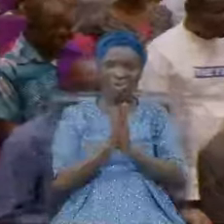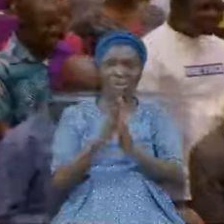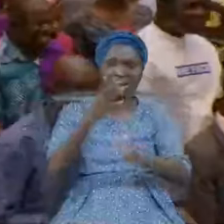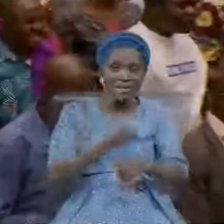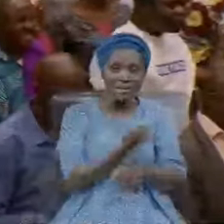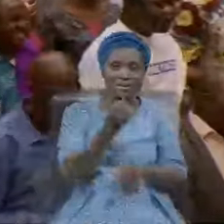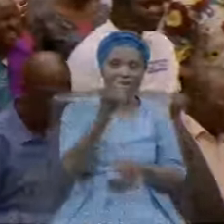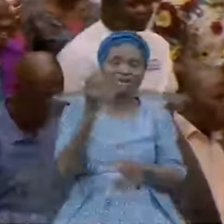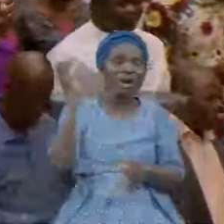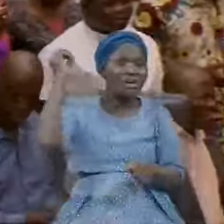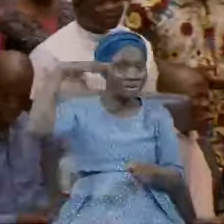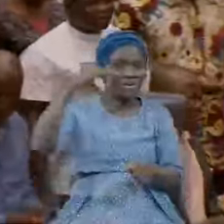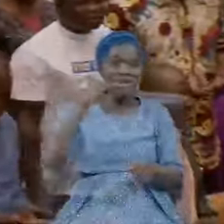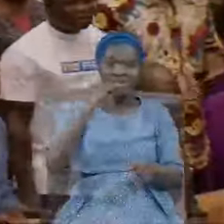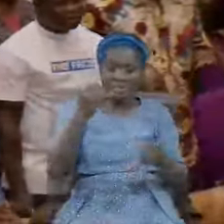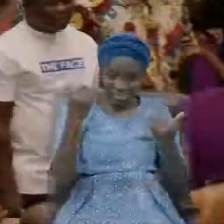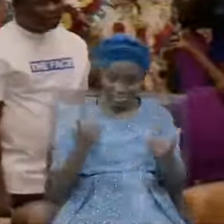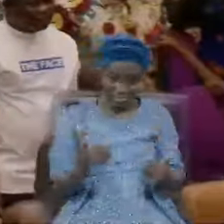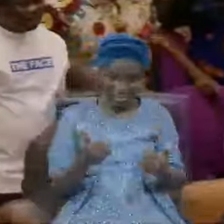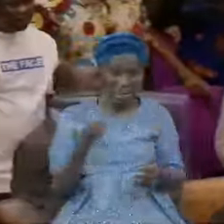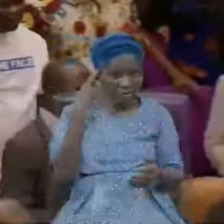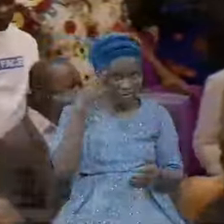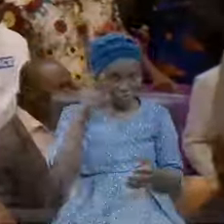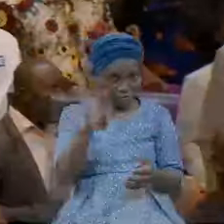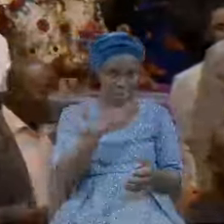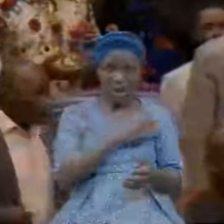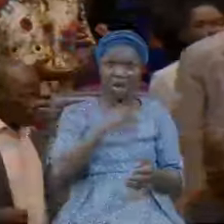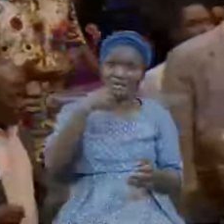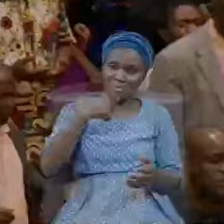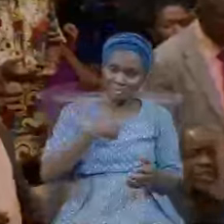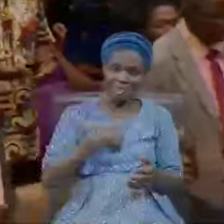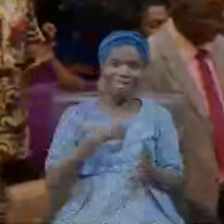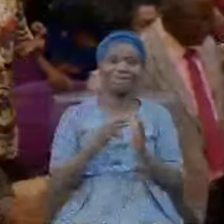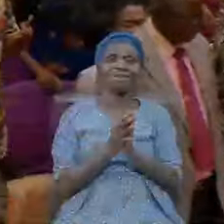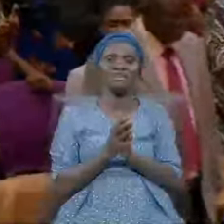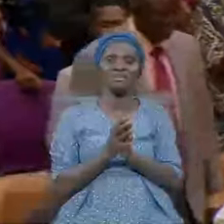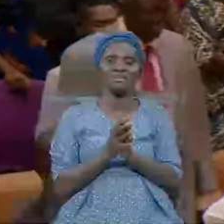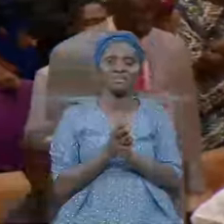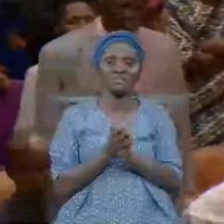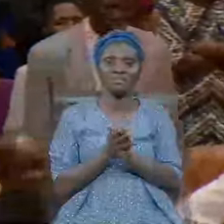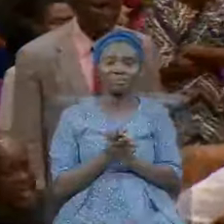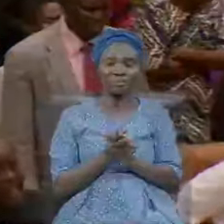invincible. La grâce triomphante est disponible pour vous et pour moi.